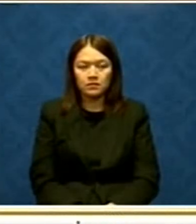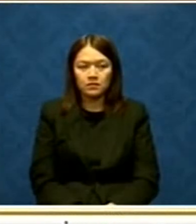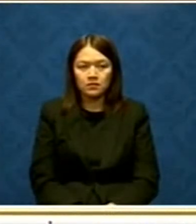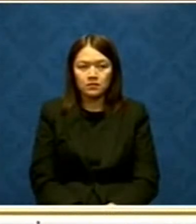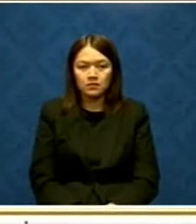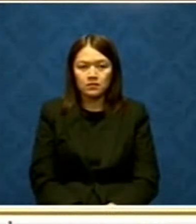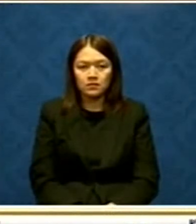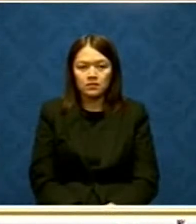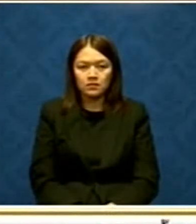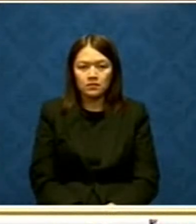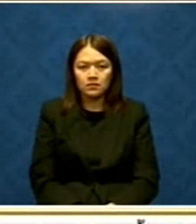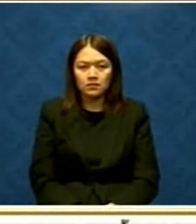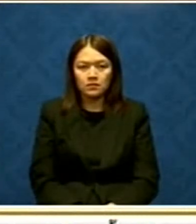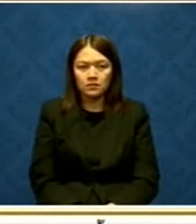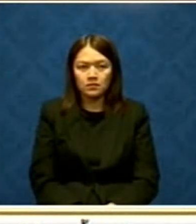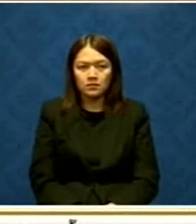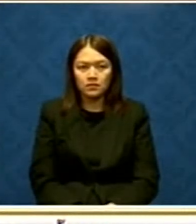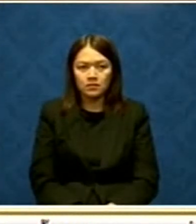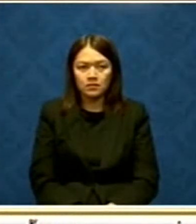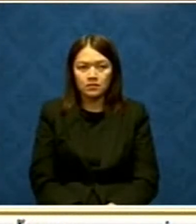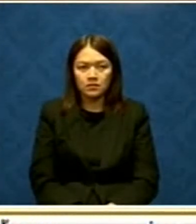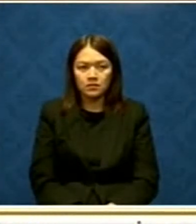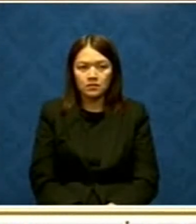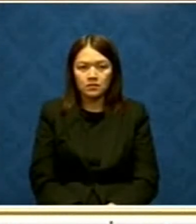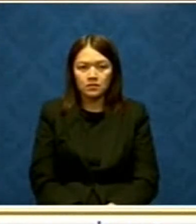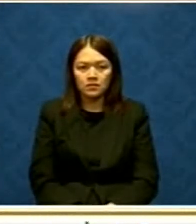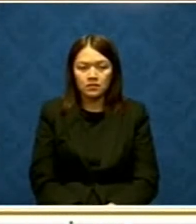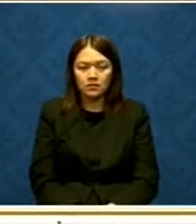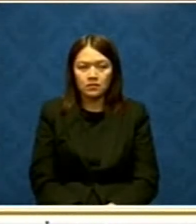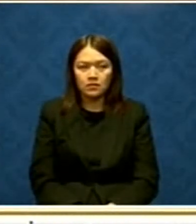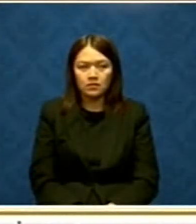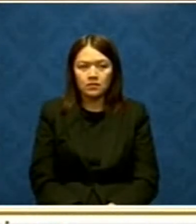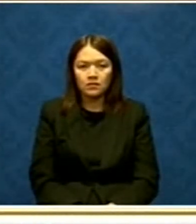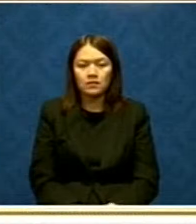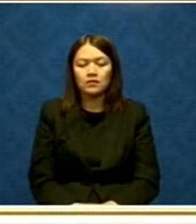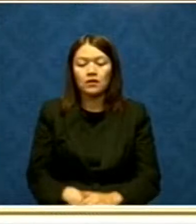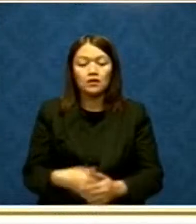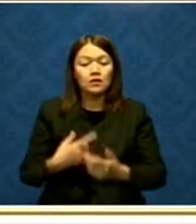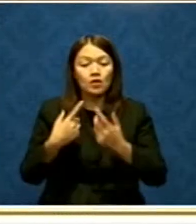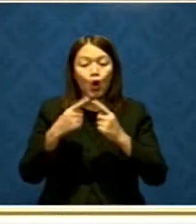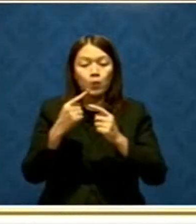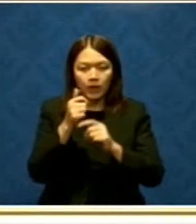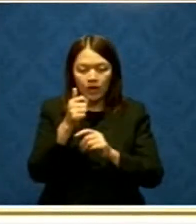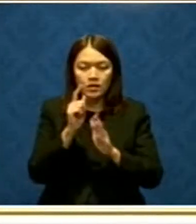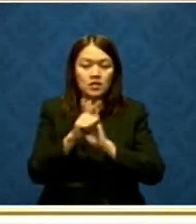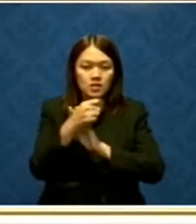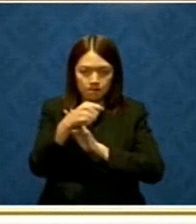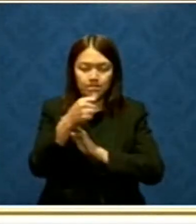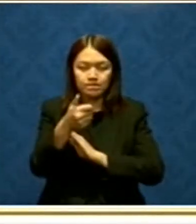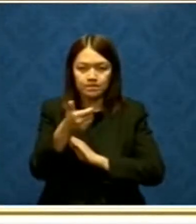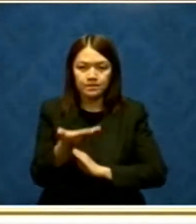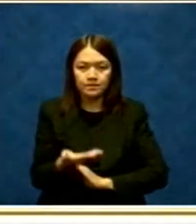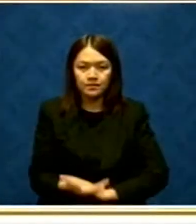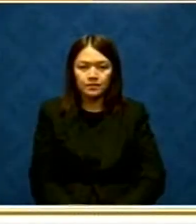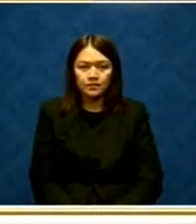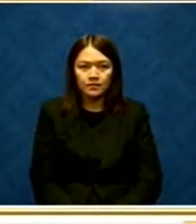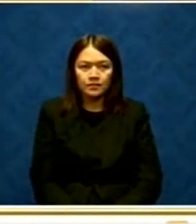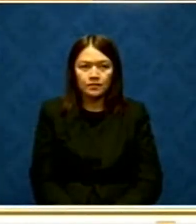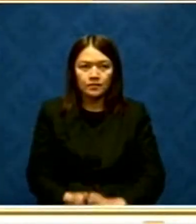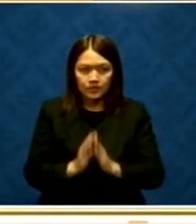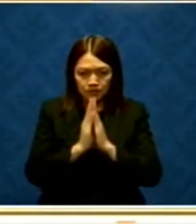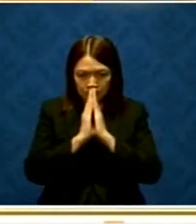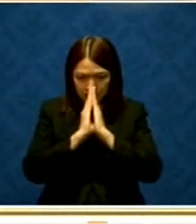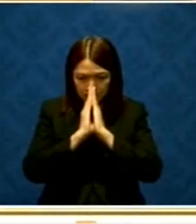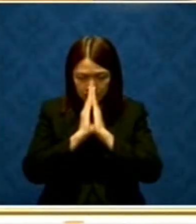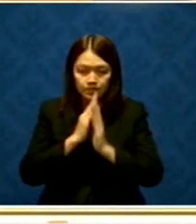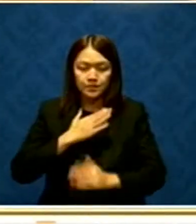ลาตอบทั้งหมด10นาที40วินาทีครับเชิญท่านรัฐมนตรีครับ ครับท่านประธานที่เคารพกับผ